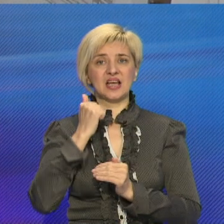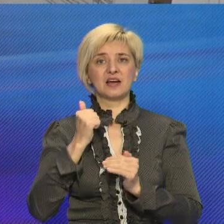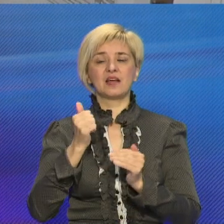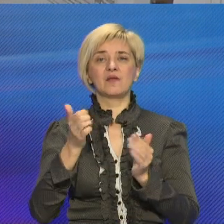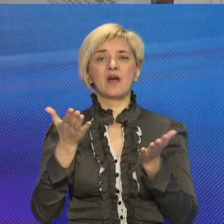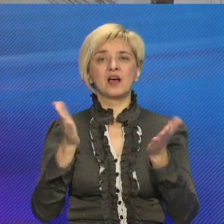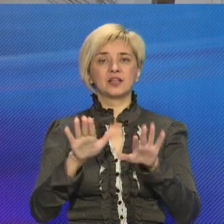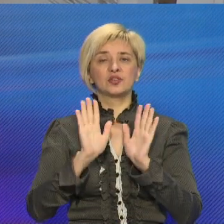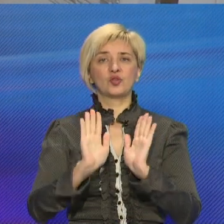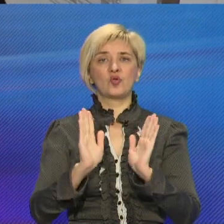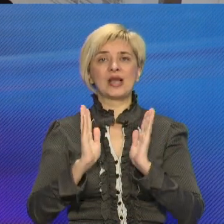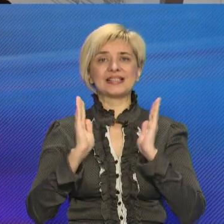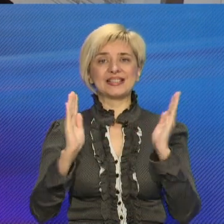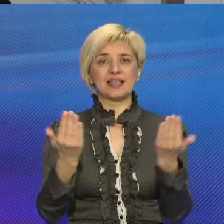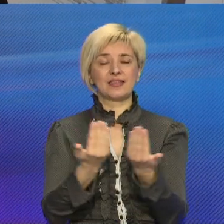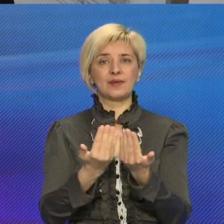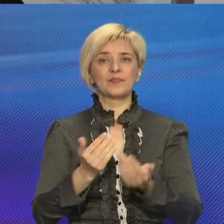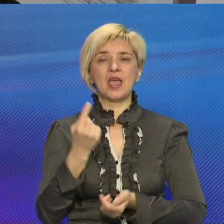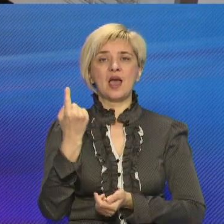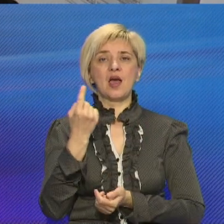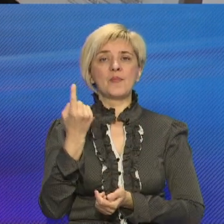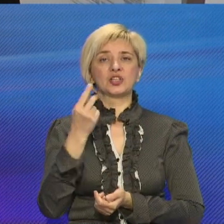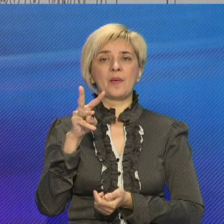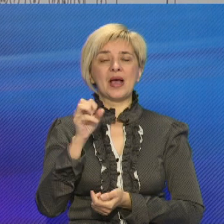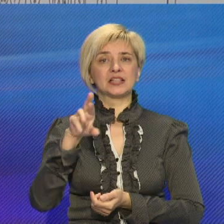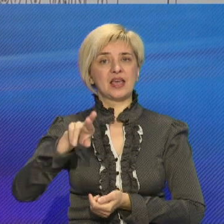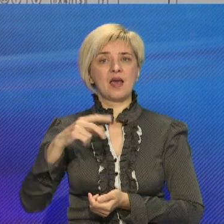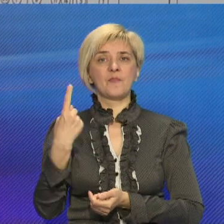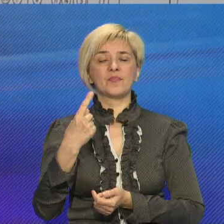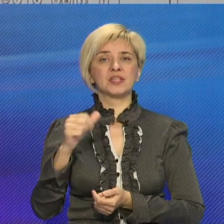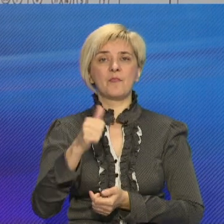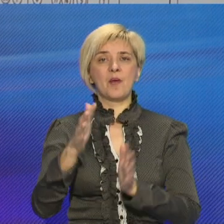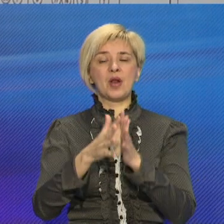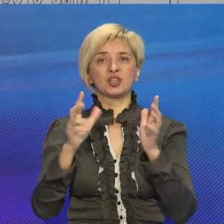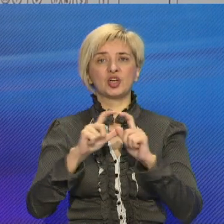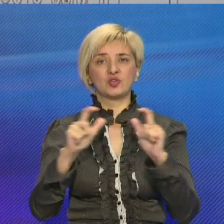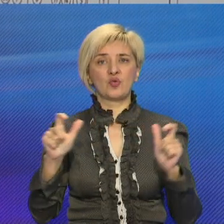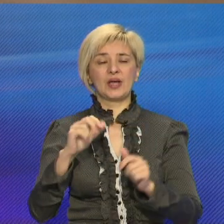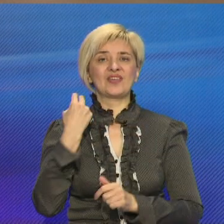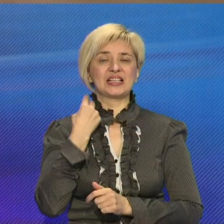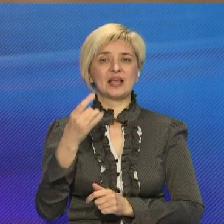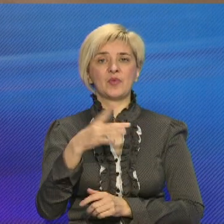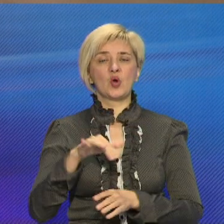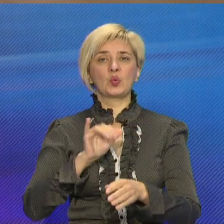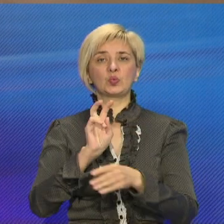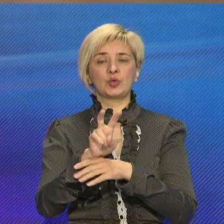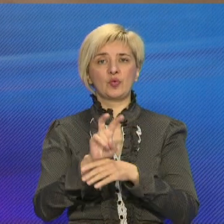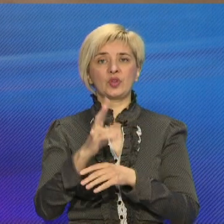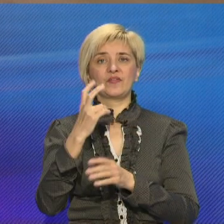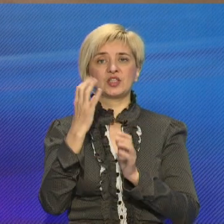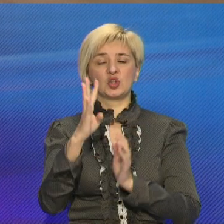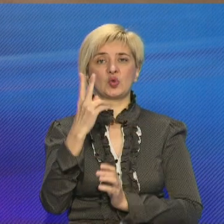стены. Першамайская – самая вялікая сельскіх школ Лідскага района. Установу наведваюць 242 вучні. Праца будаўнікоў,